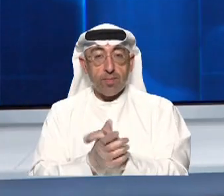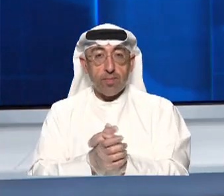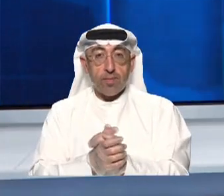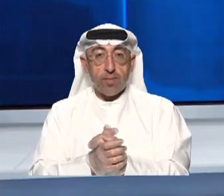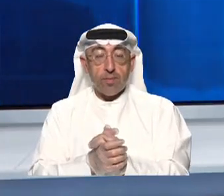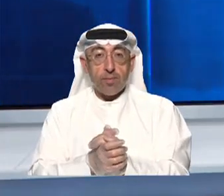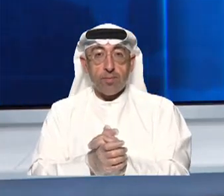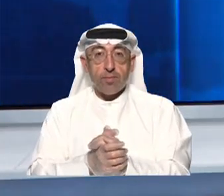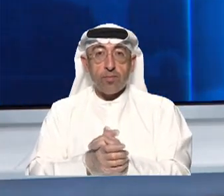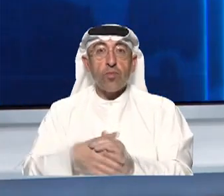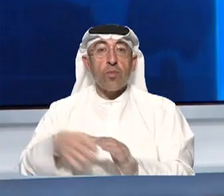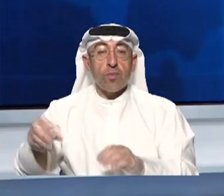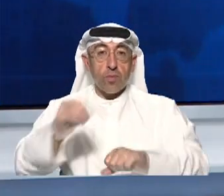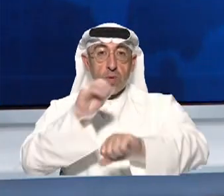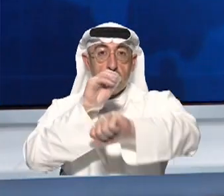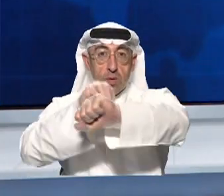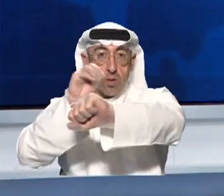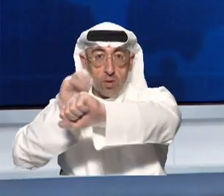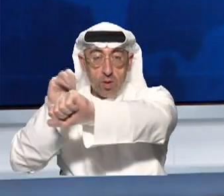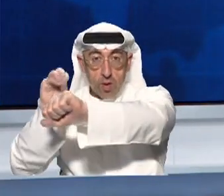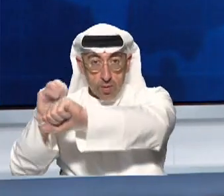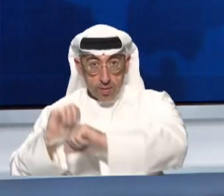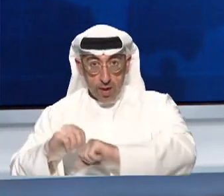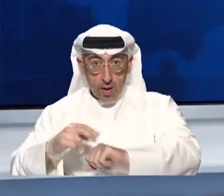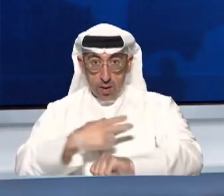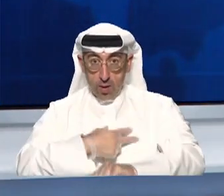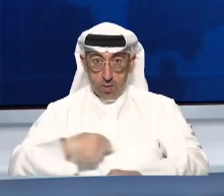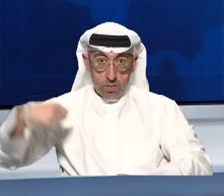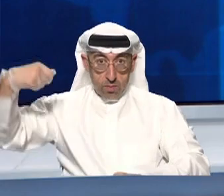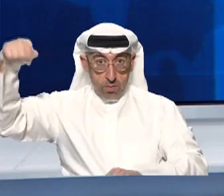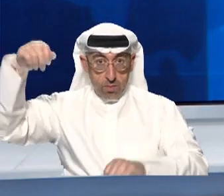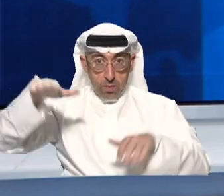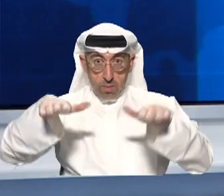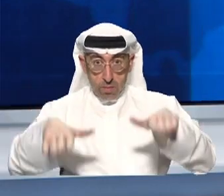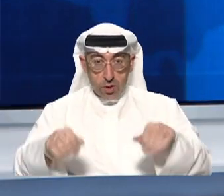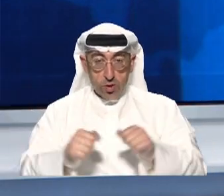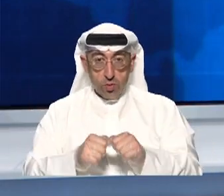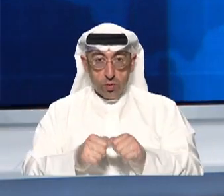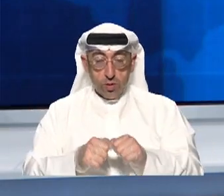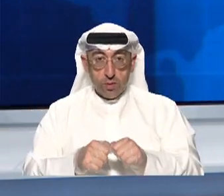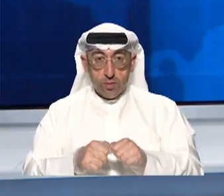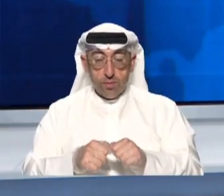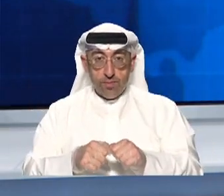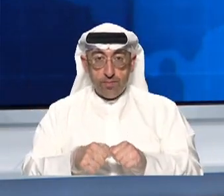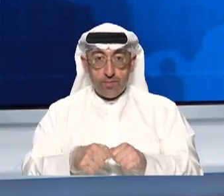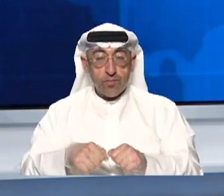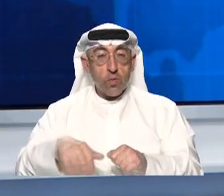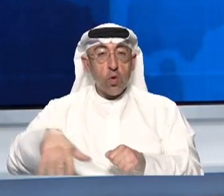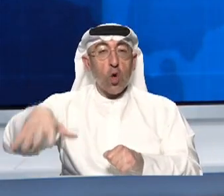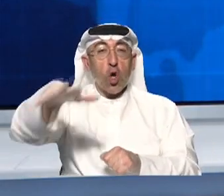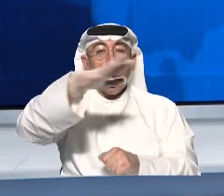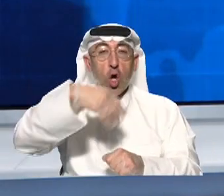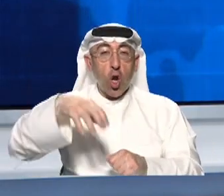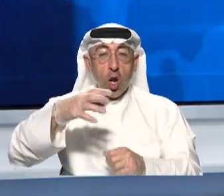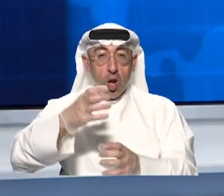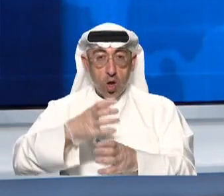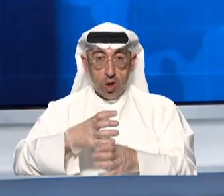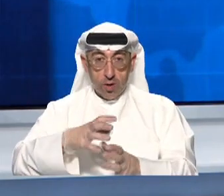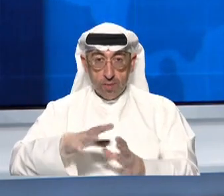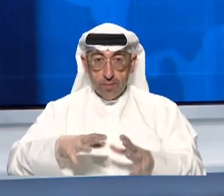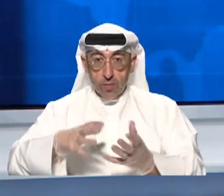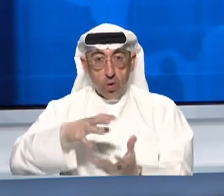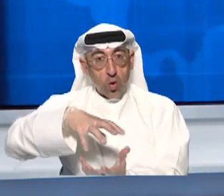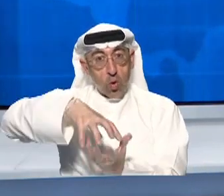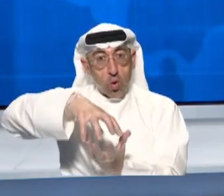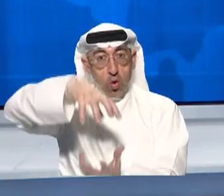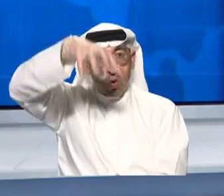تماشيا مع تعليمات مجلس الوزراء الموقر في مواجهة فيروس كورونا المستجد، تخضع كل اسطوانات الغاز الموزعة